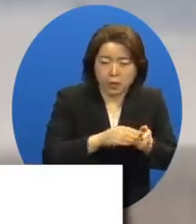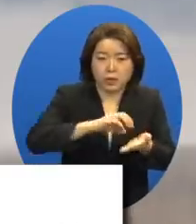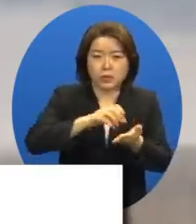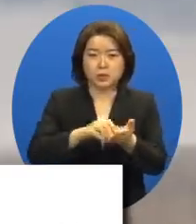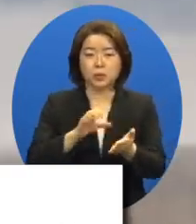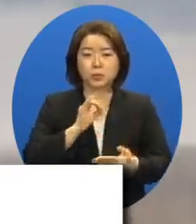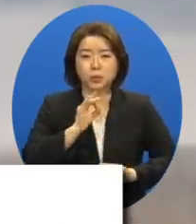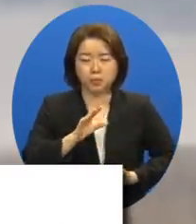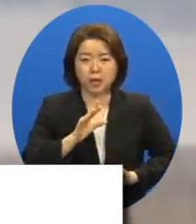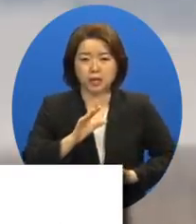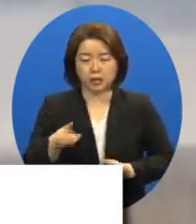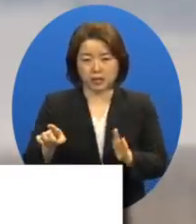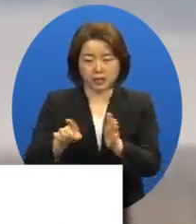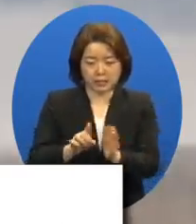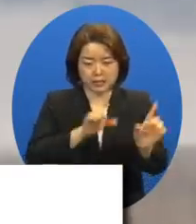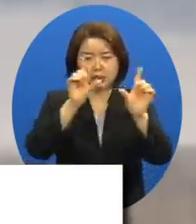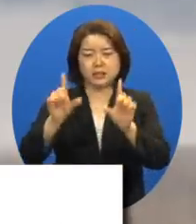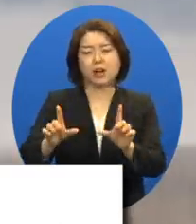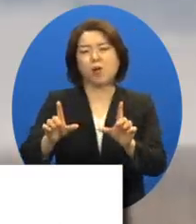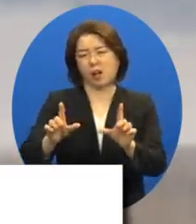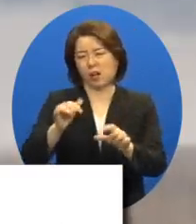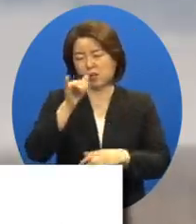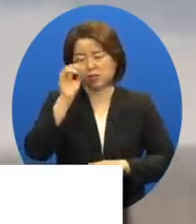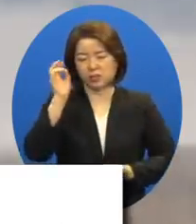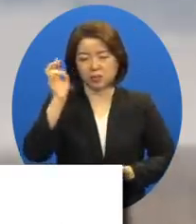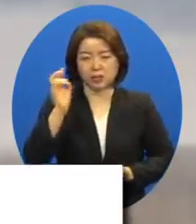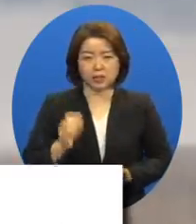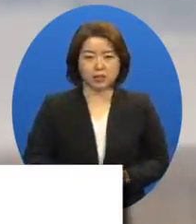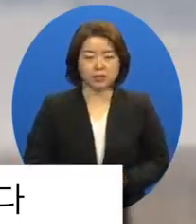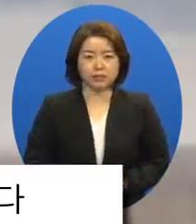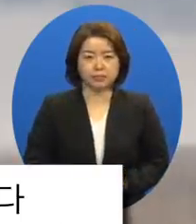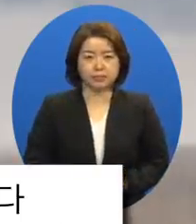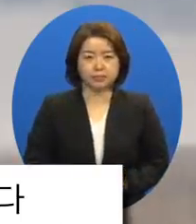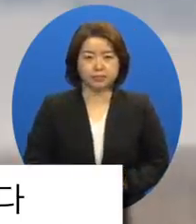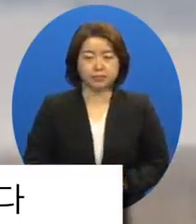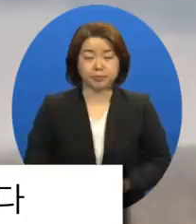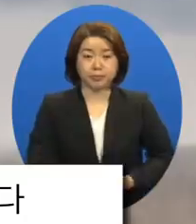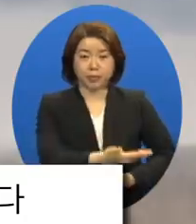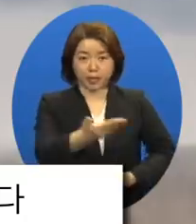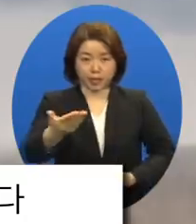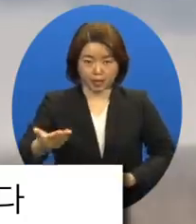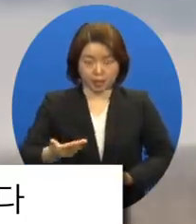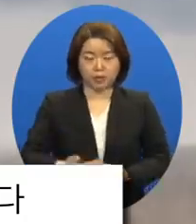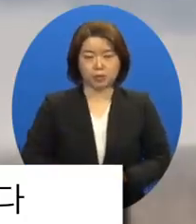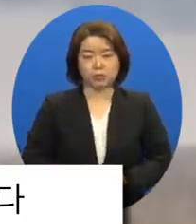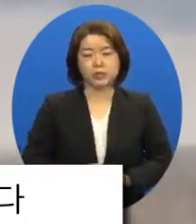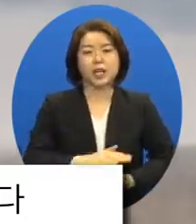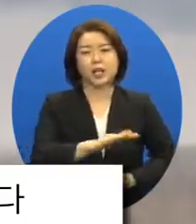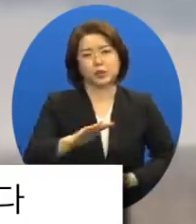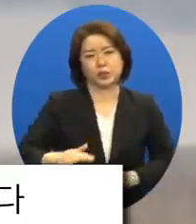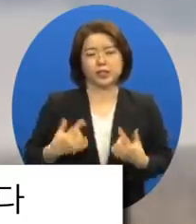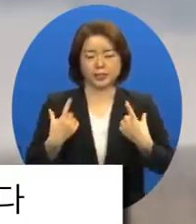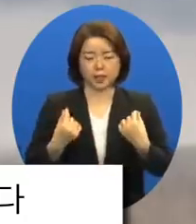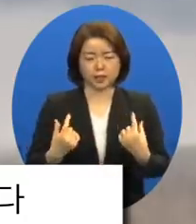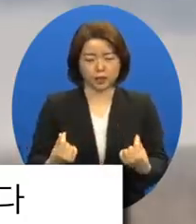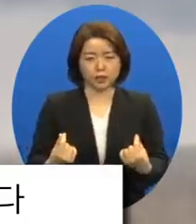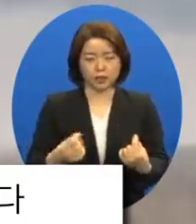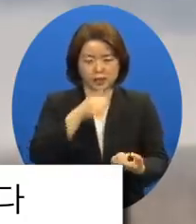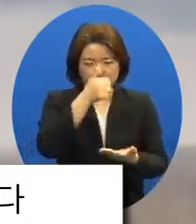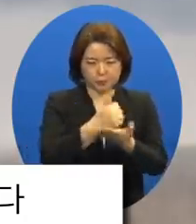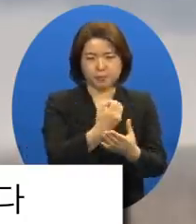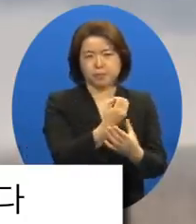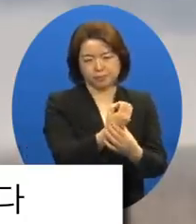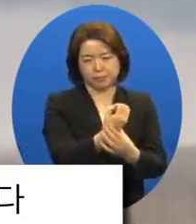신앙 생활을 못하는 것입니다 여러분 우리는 여전히 죄 덩어리